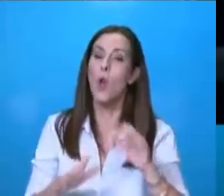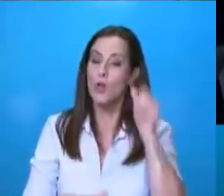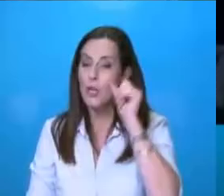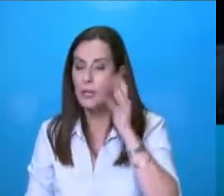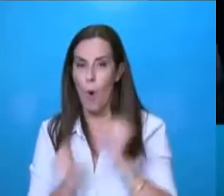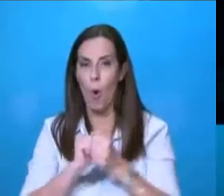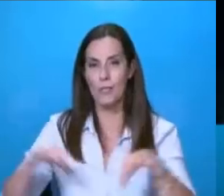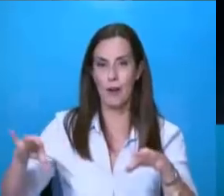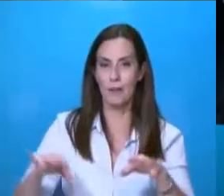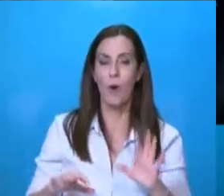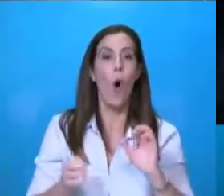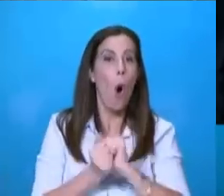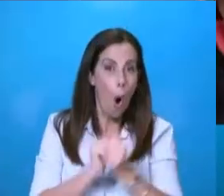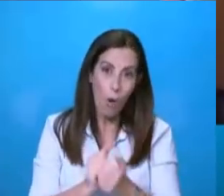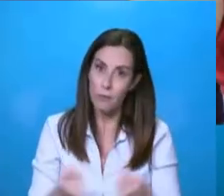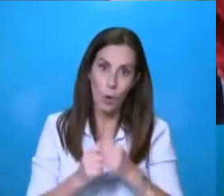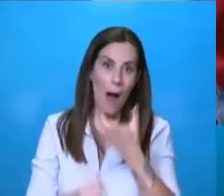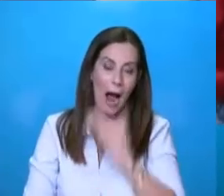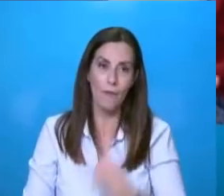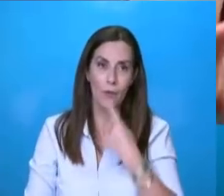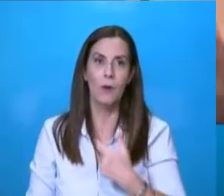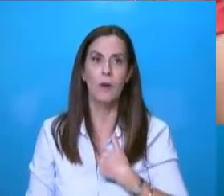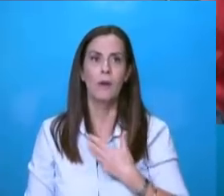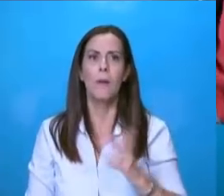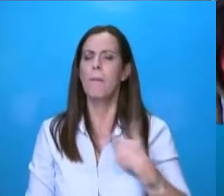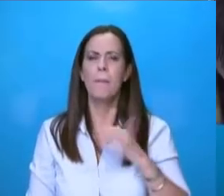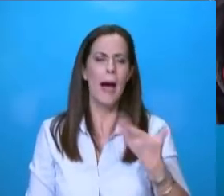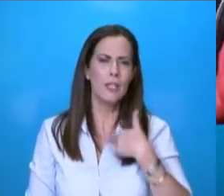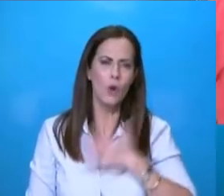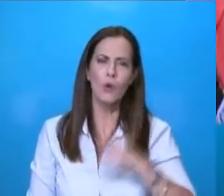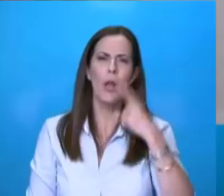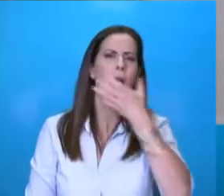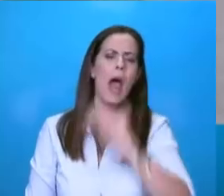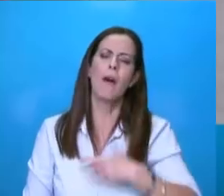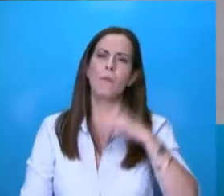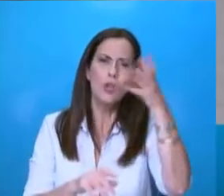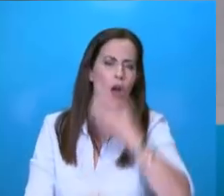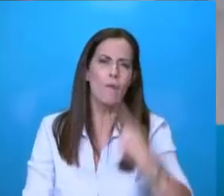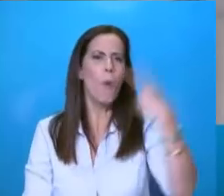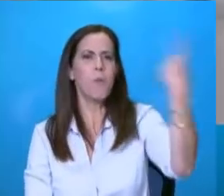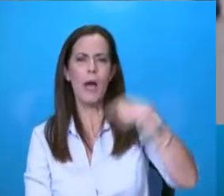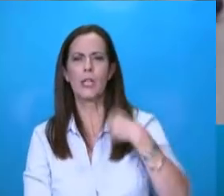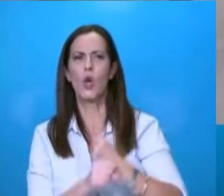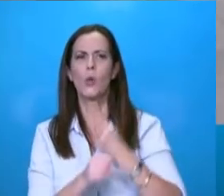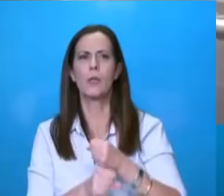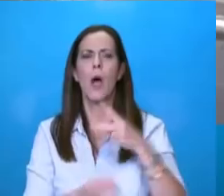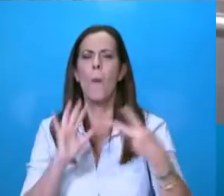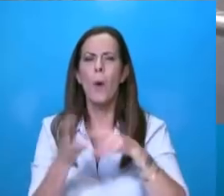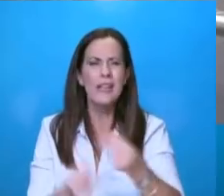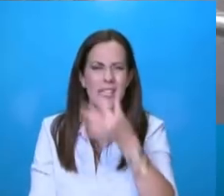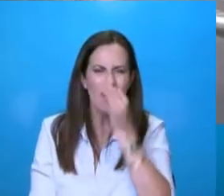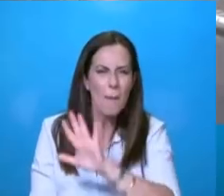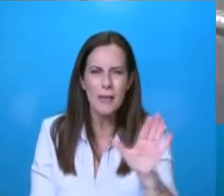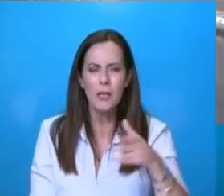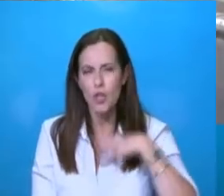נכון, לפי הוראת כל רב. אני רוצה, אנחנו בזה שלנו את רבותינו, אנחנו הולכים אחרי רבותינו. זה פוליטיקה, פוליטיקה זה דבר מסריח. אני